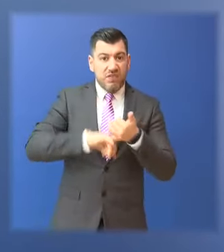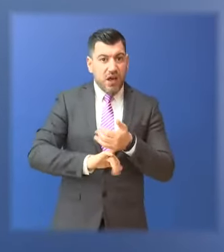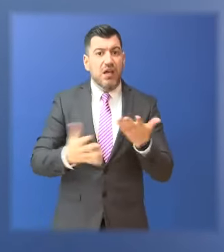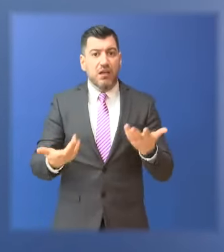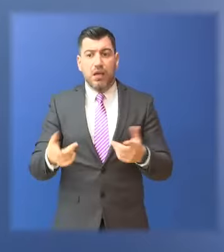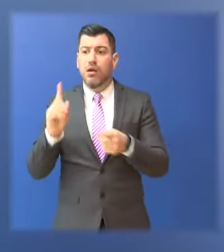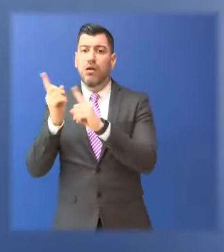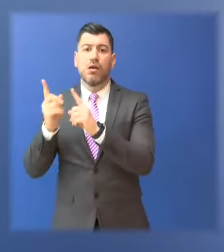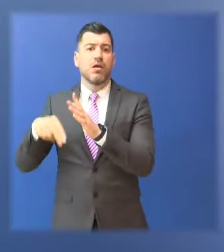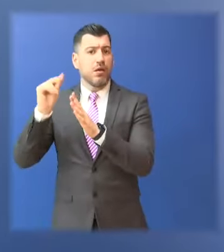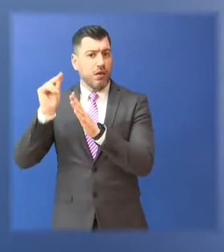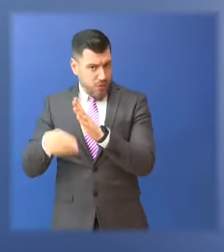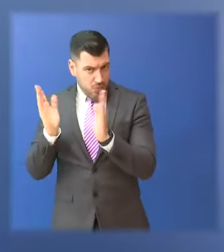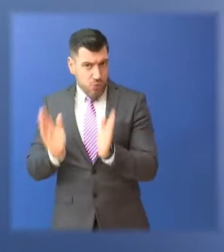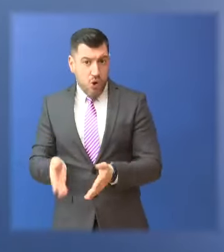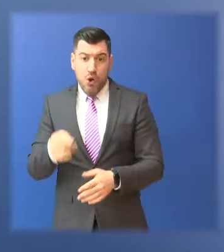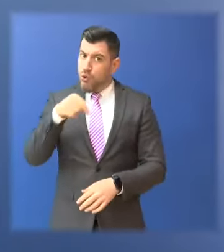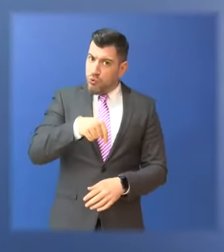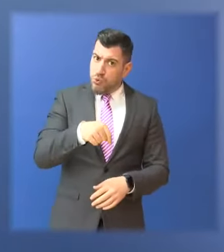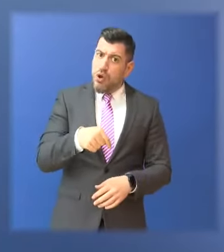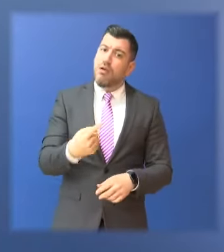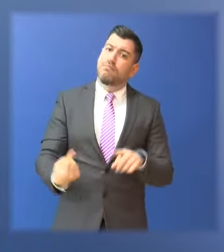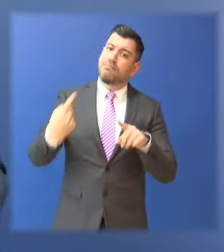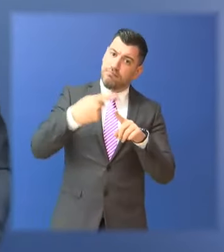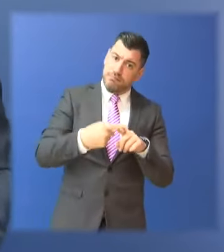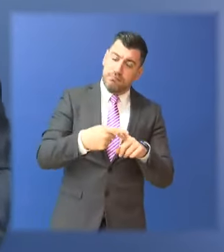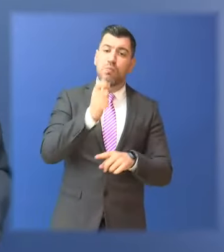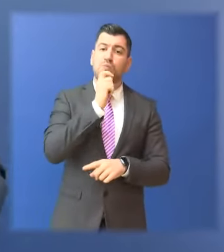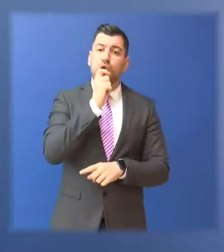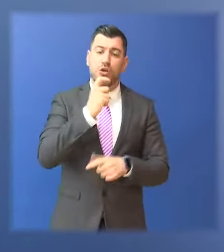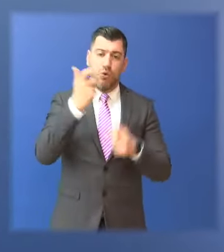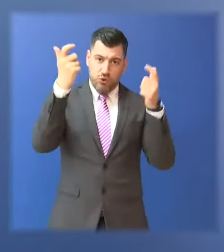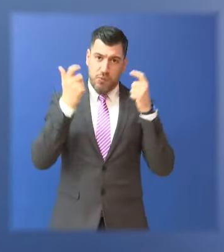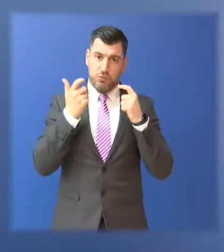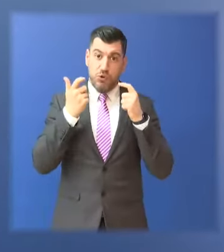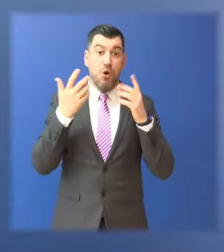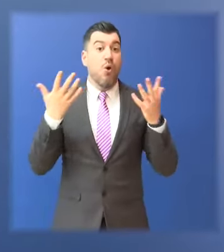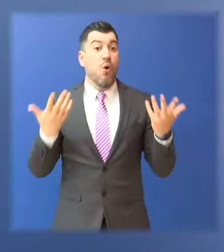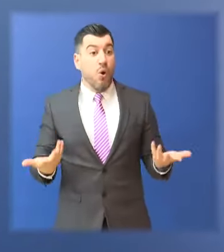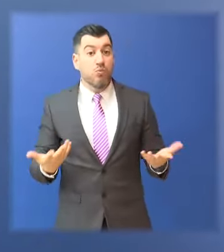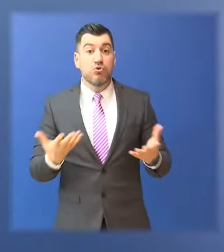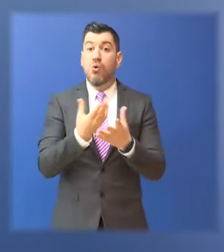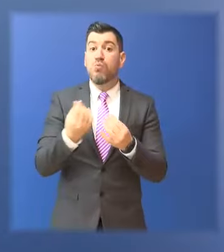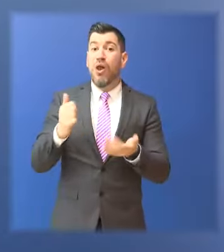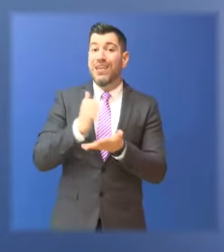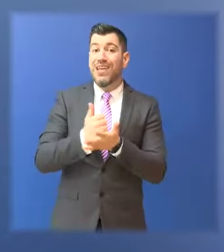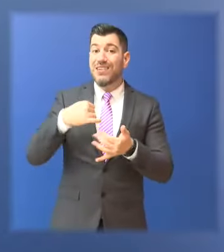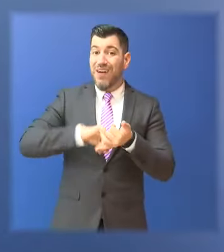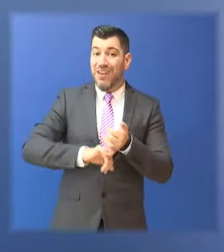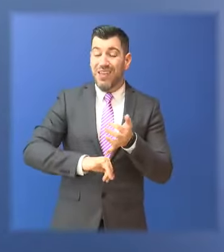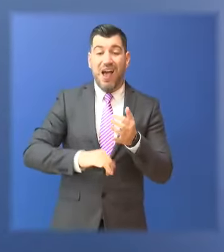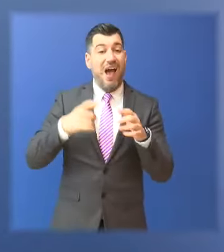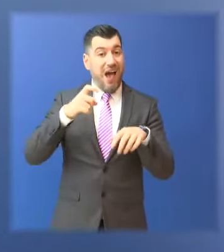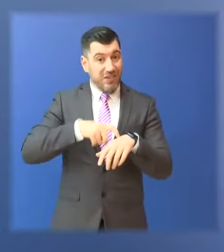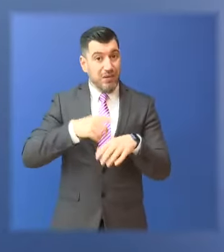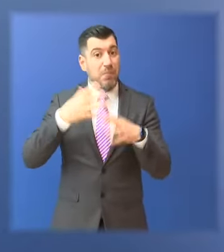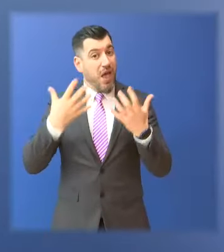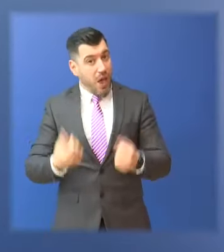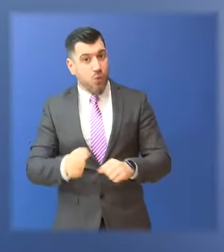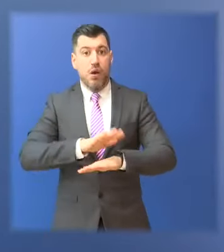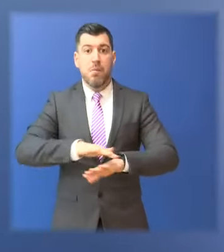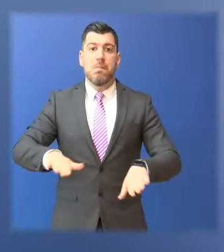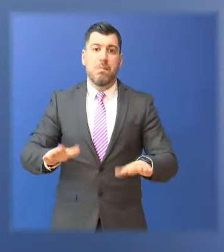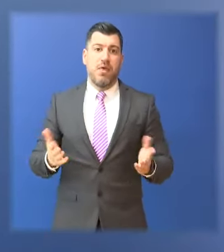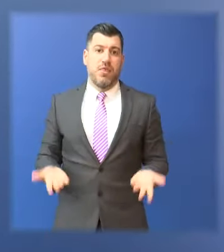να συνάψουν έναν πολιτικό γάμο. Υπάρχουν όμως και κάποια παιδιά, τα οποία, όπως τόνισε ο Πρωθυπουργός, υφίσταται αυτή η κατάσταση σήμερα που